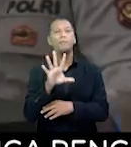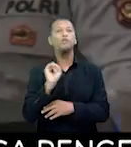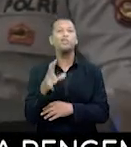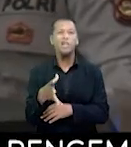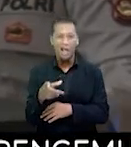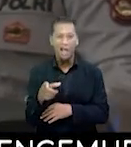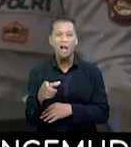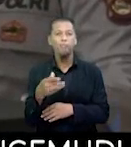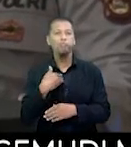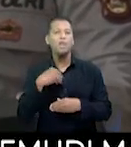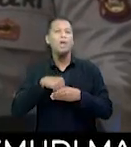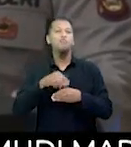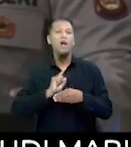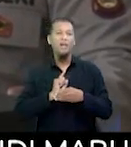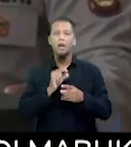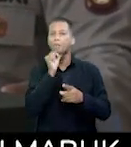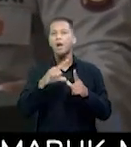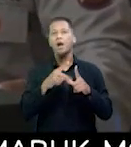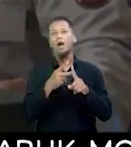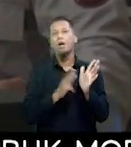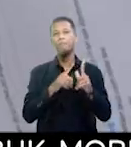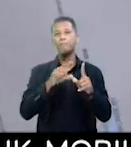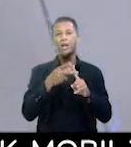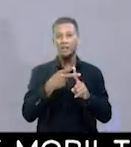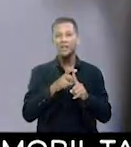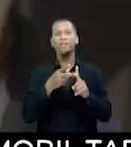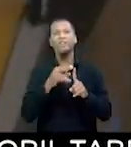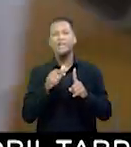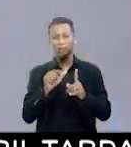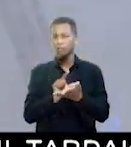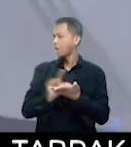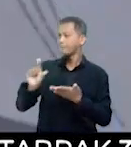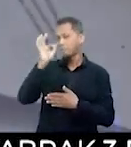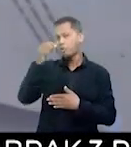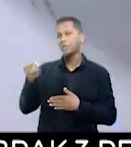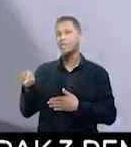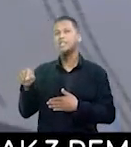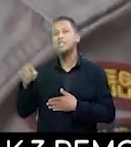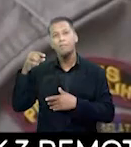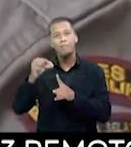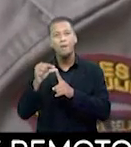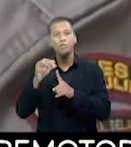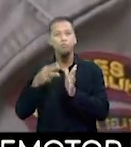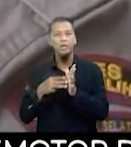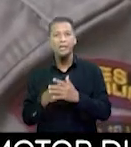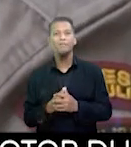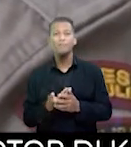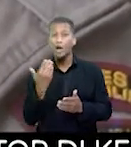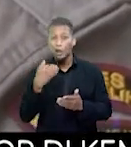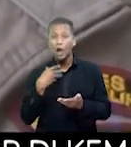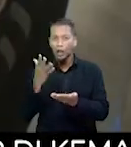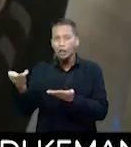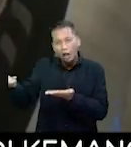Kehilangan uang 5 juta rupiah dari rekening tabungannya, Ahmad Fikri melapor ke Mapolres Prabu Mulih. Tergiur tawaran program